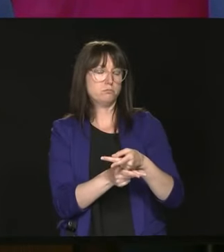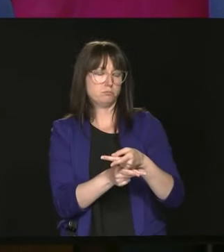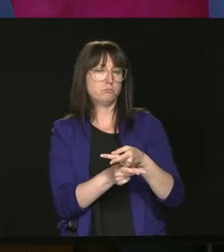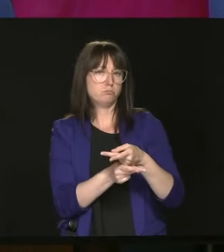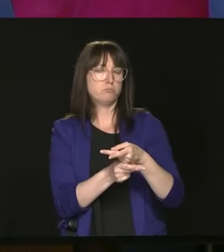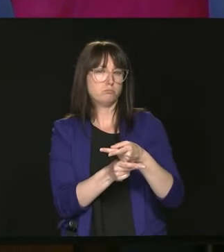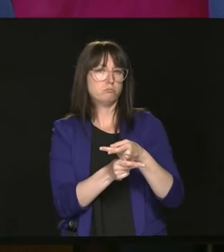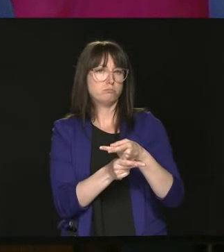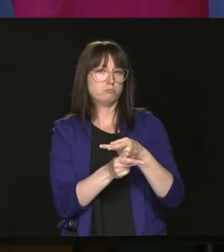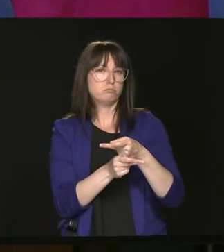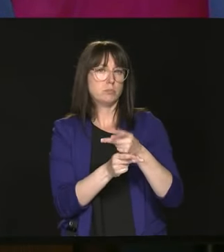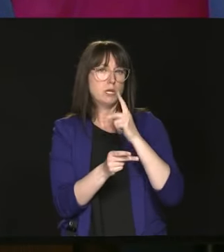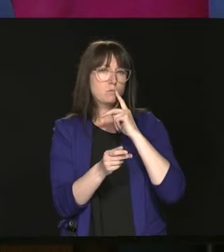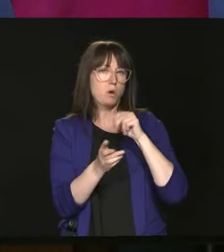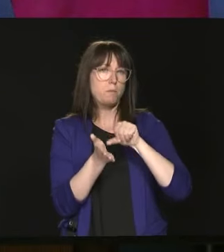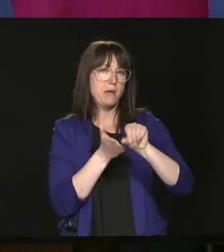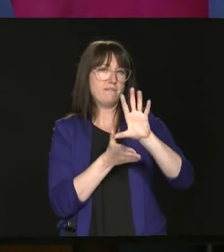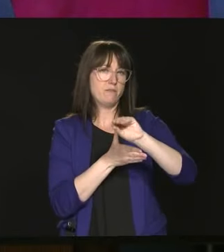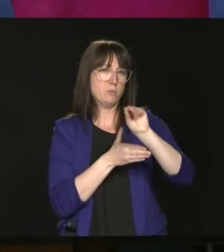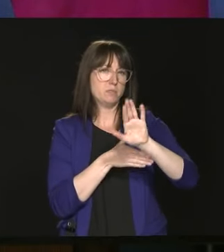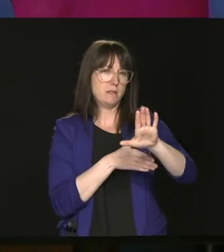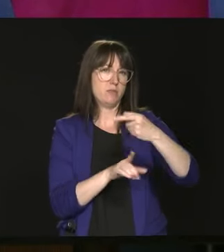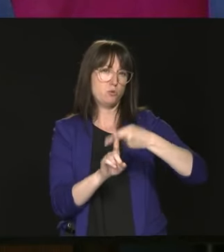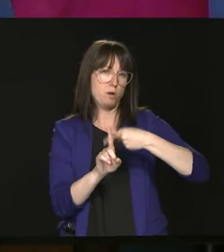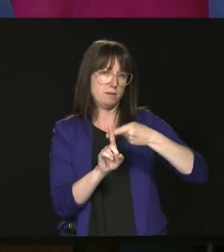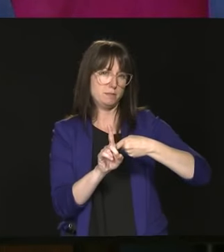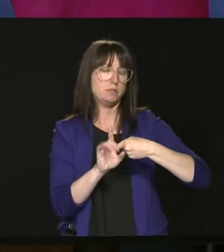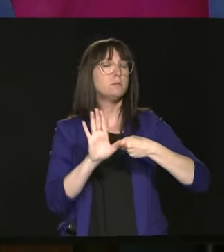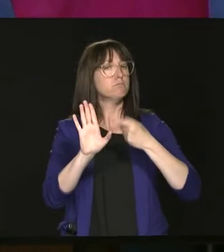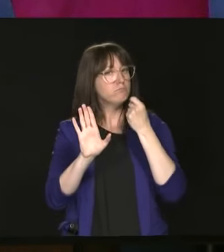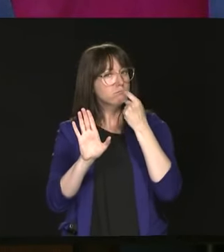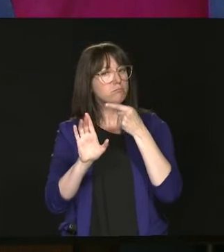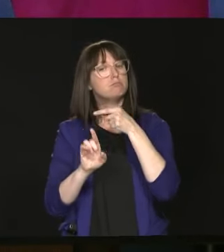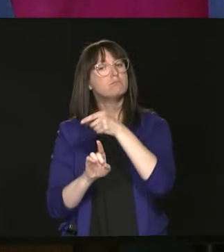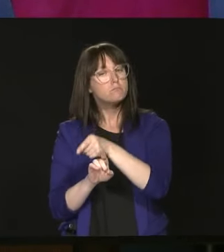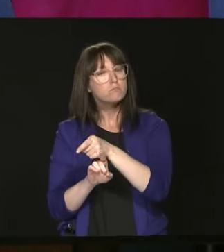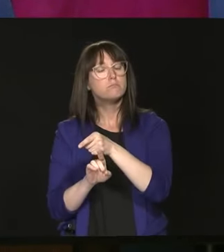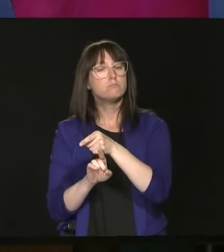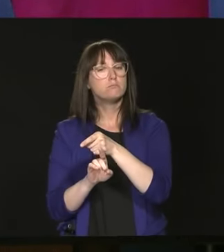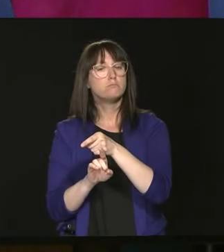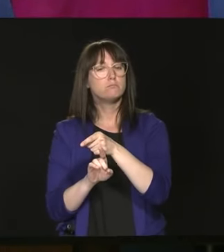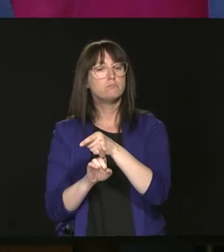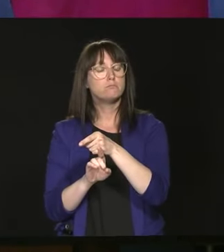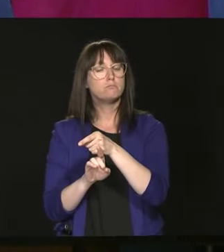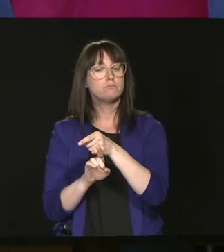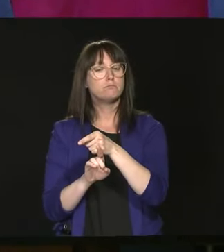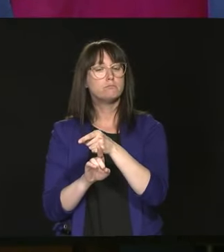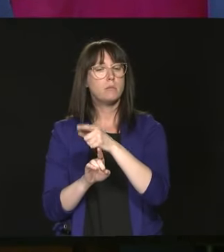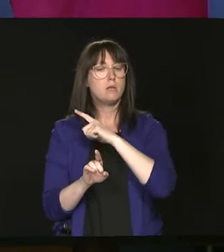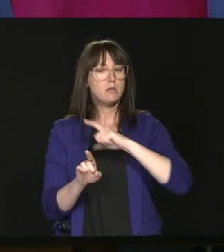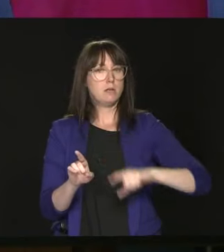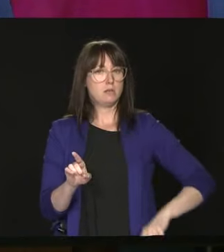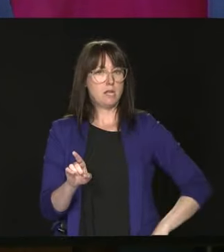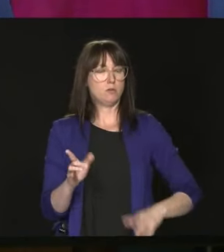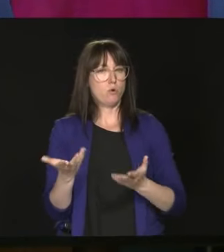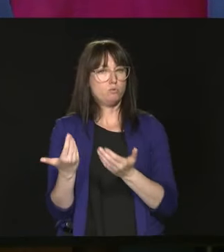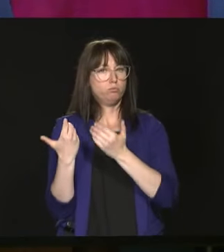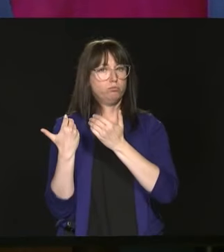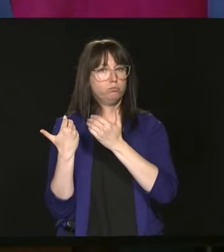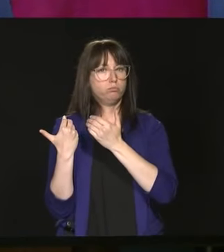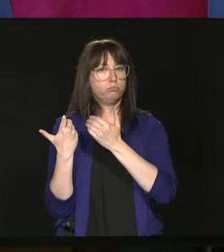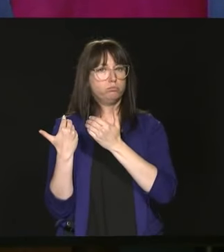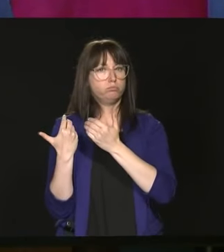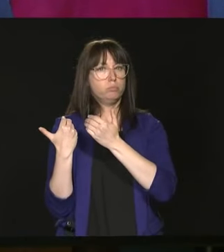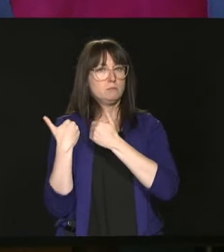d'une réduction de leur loyer de moins 75% et que ces propriétaires acceptent un